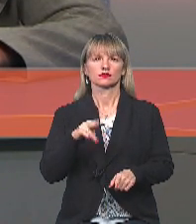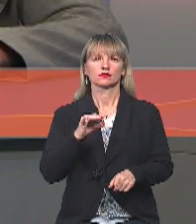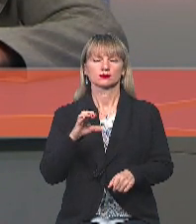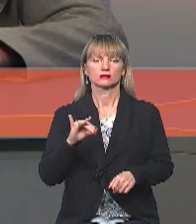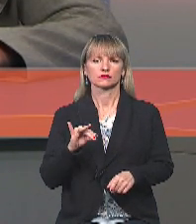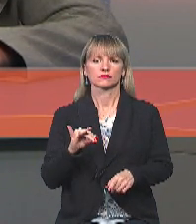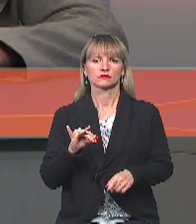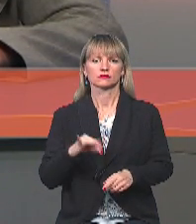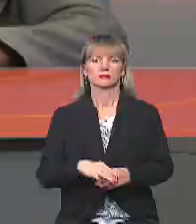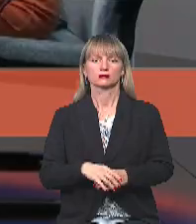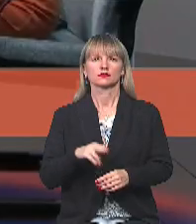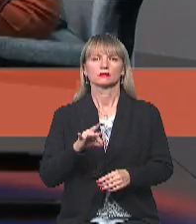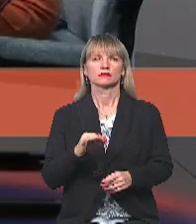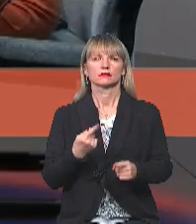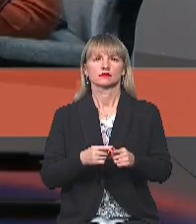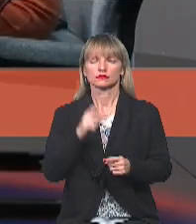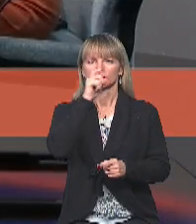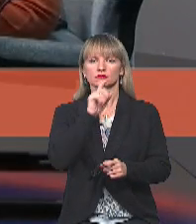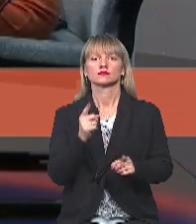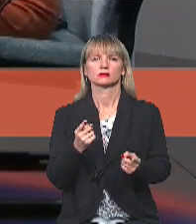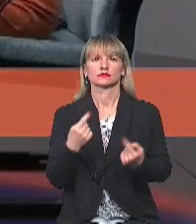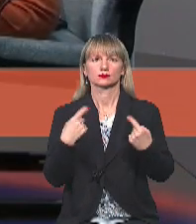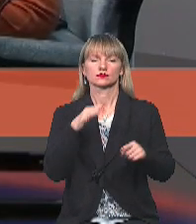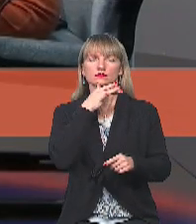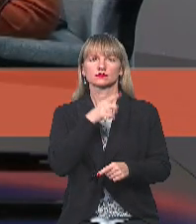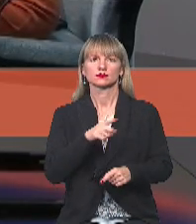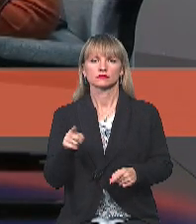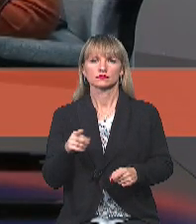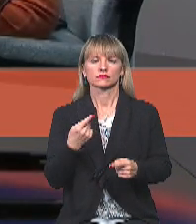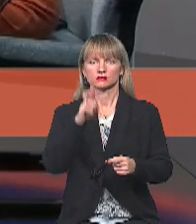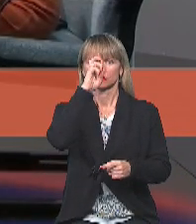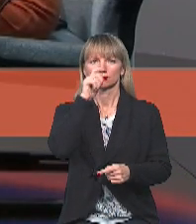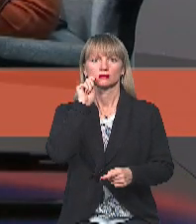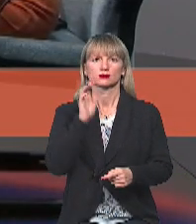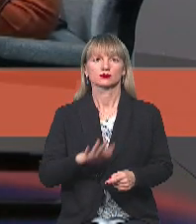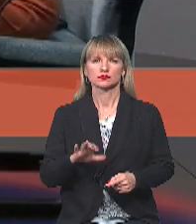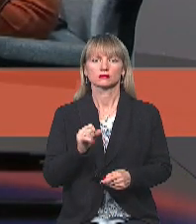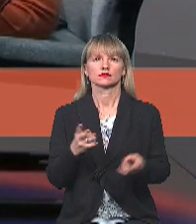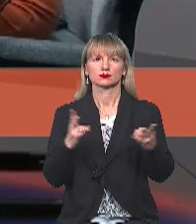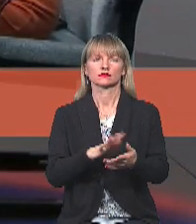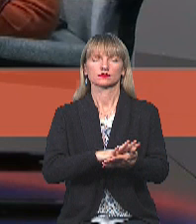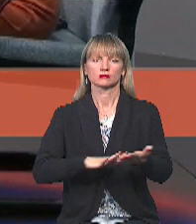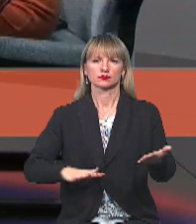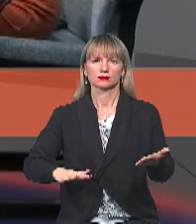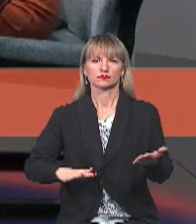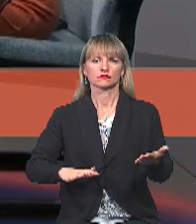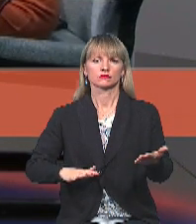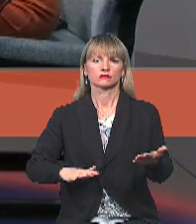і при цьому не зрозуміло, чому вже зовсім інший час, вже держава Україна, а треба продовжувати